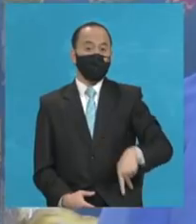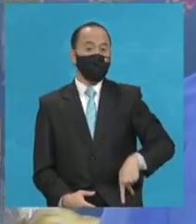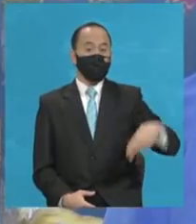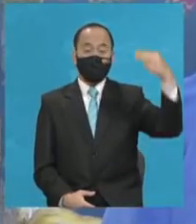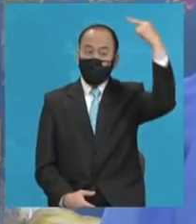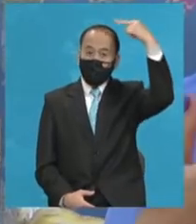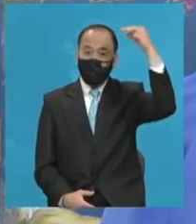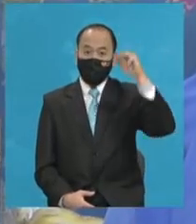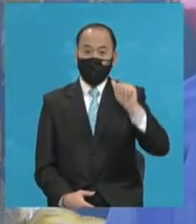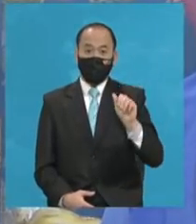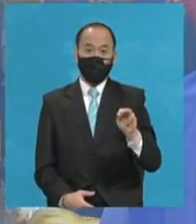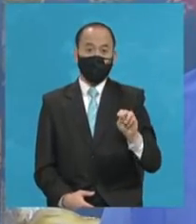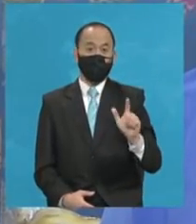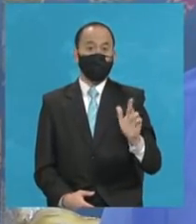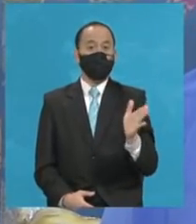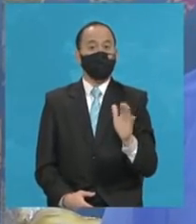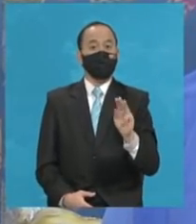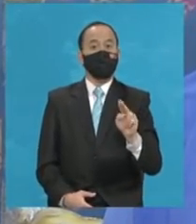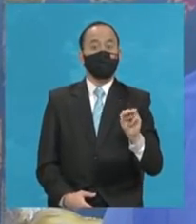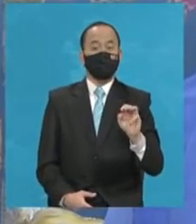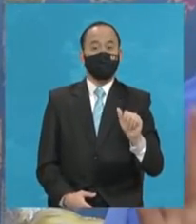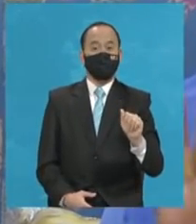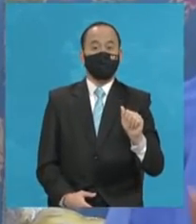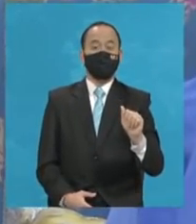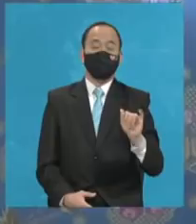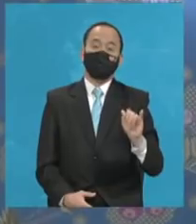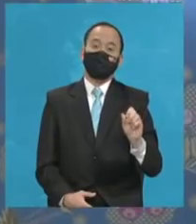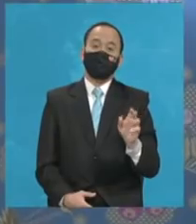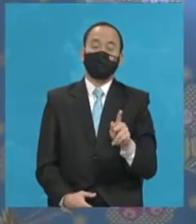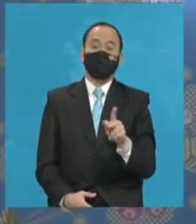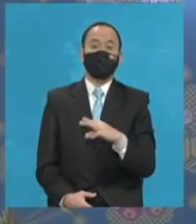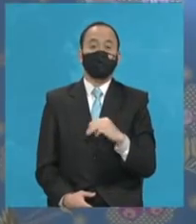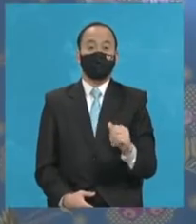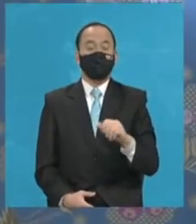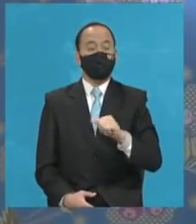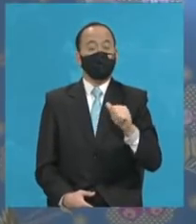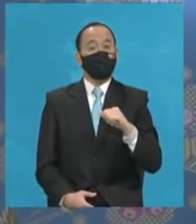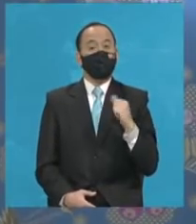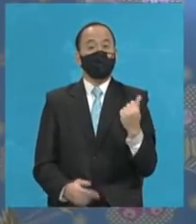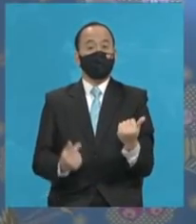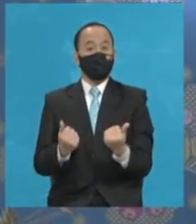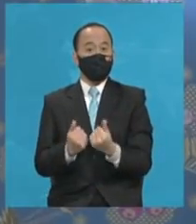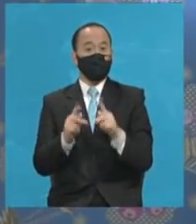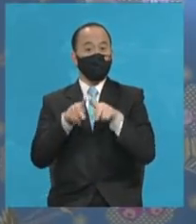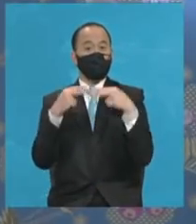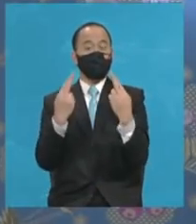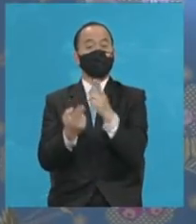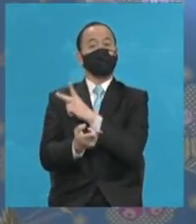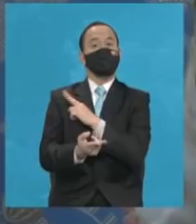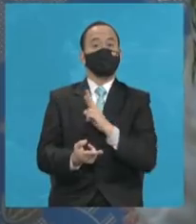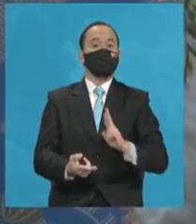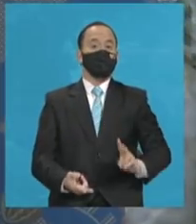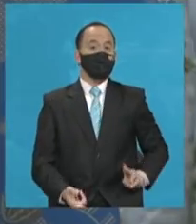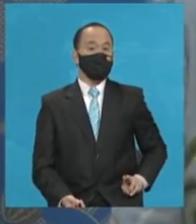putih aja amal Umi Kalsum al-islam serta ahli-ahli kerabat diraja yang lain